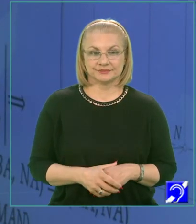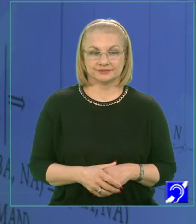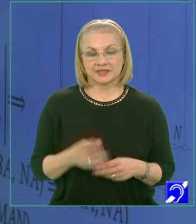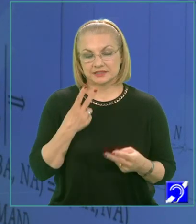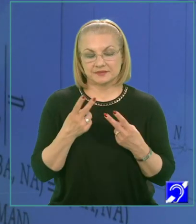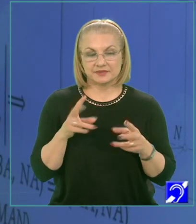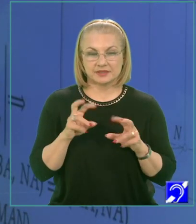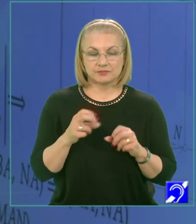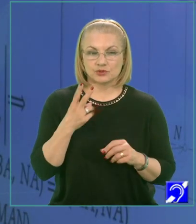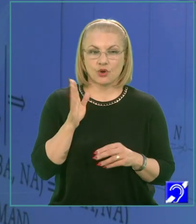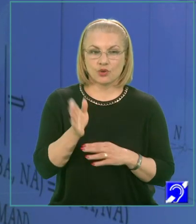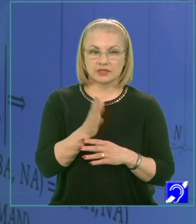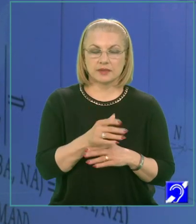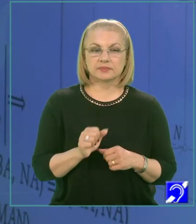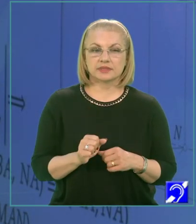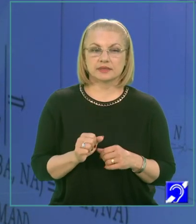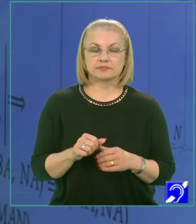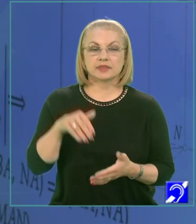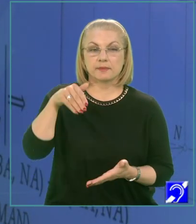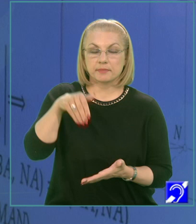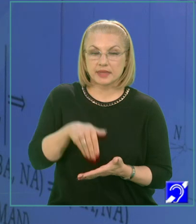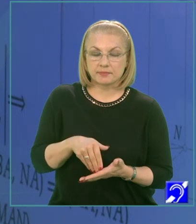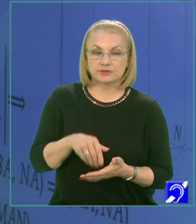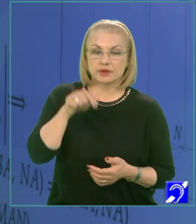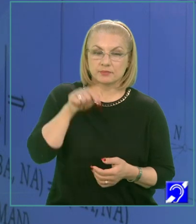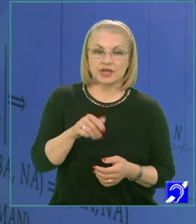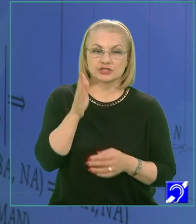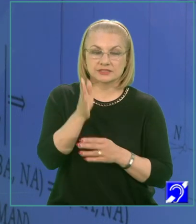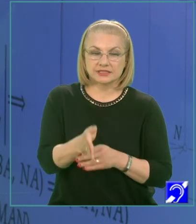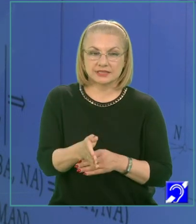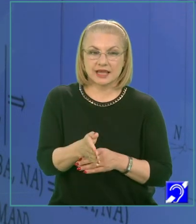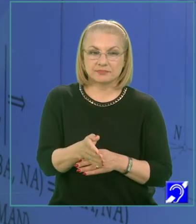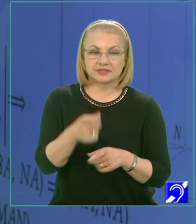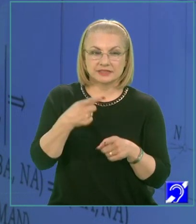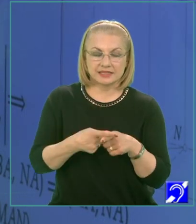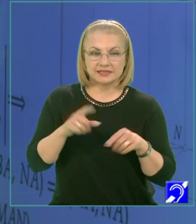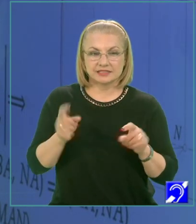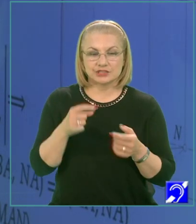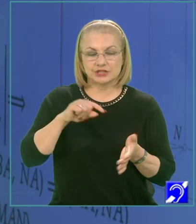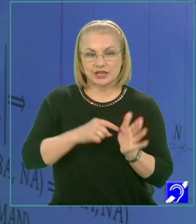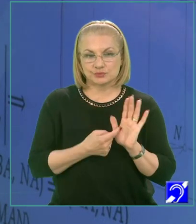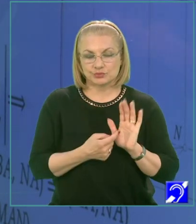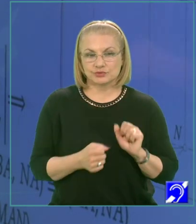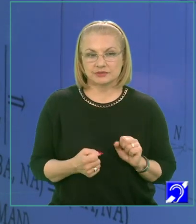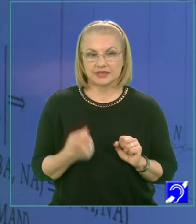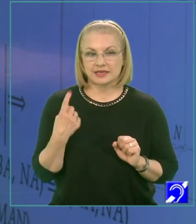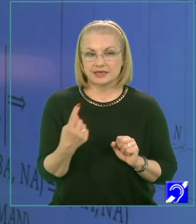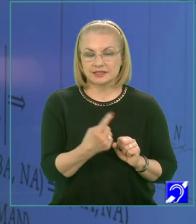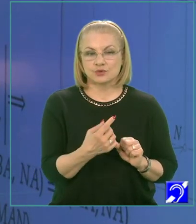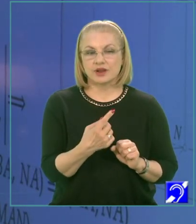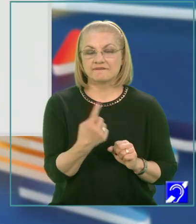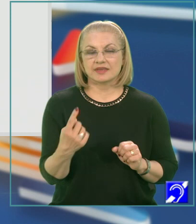Căutăm două drepte perpendiculare pe această dreaptă de intersecție în același punct, câte una în fiecare plan.